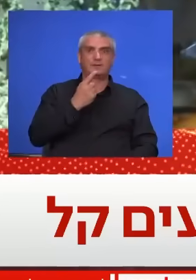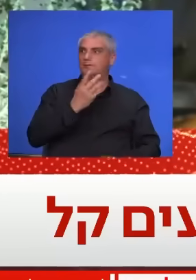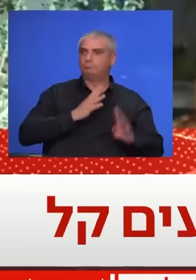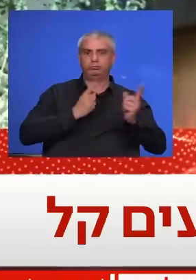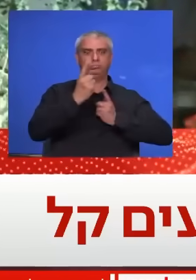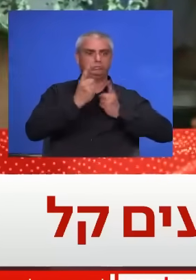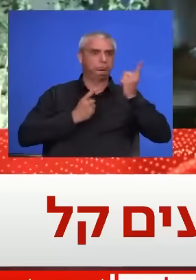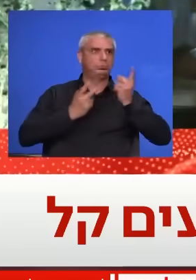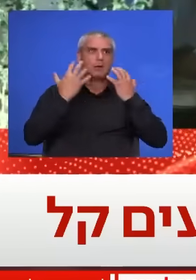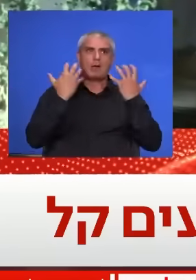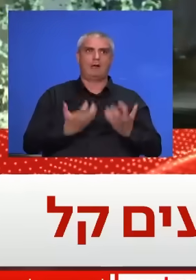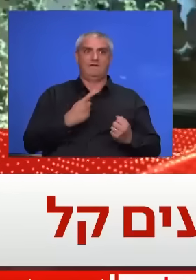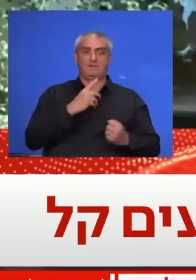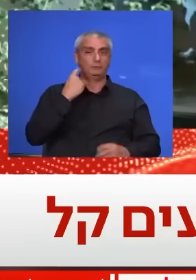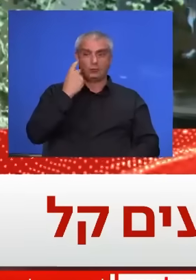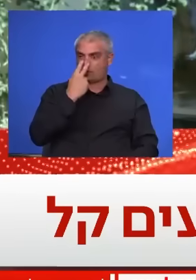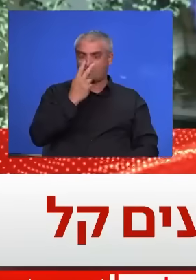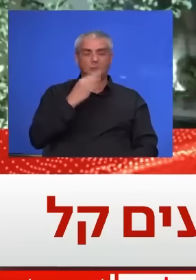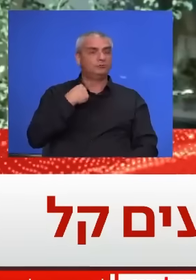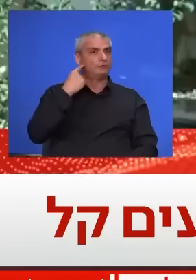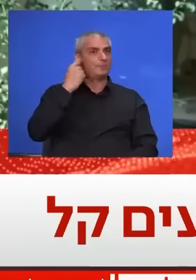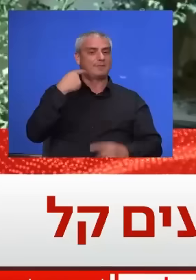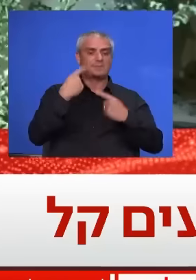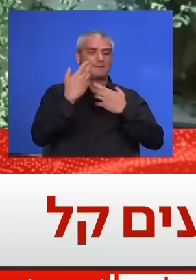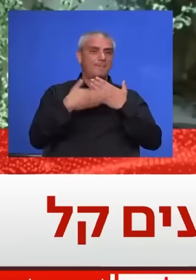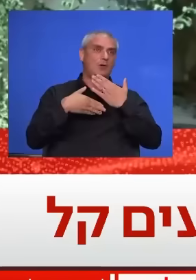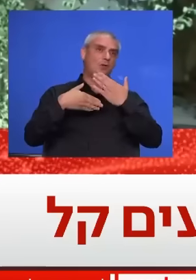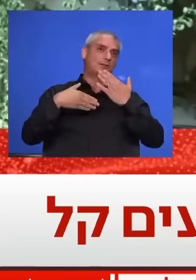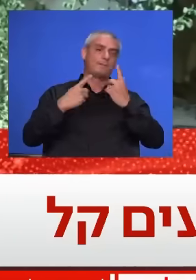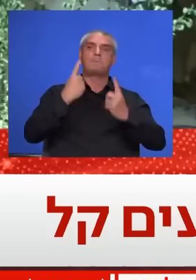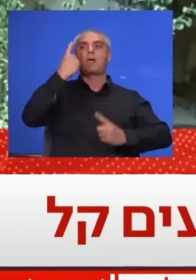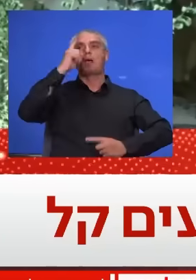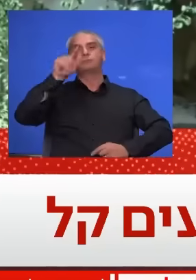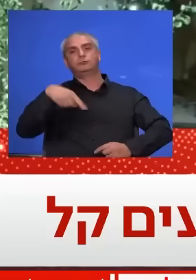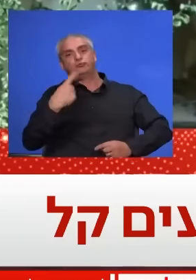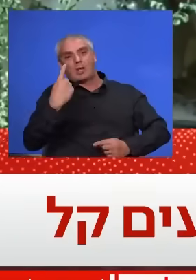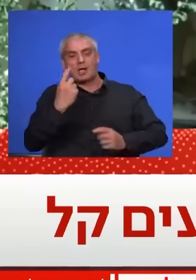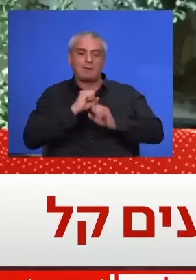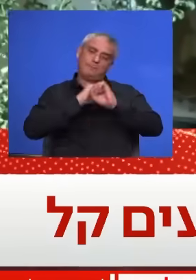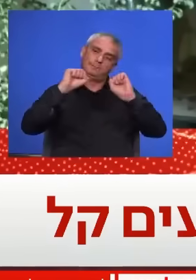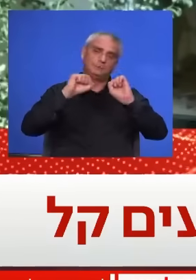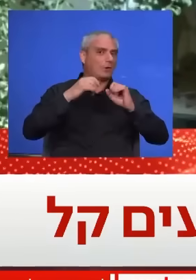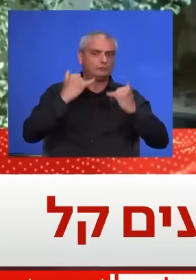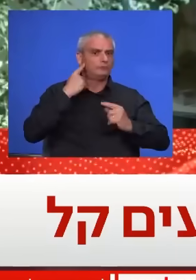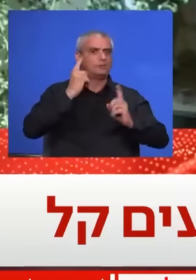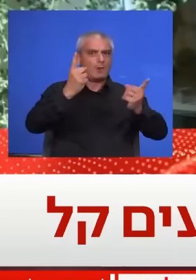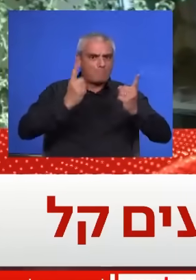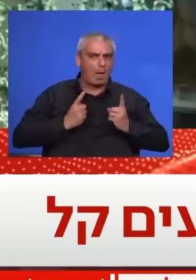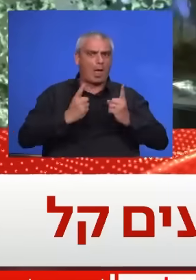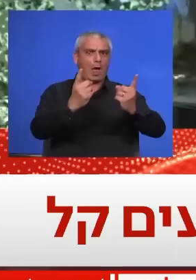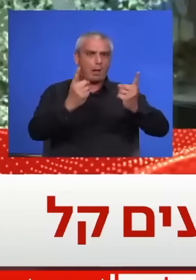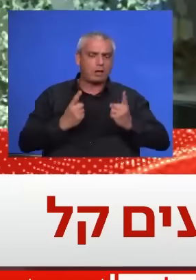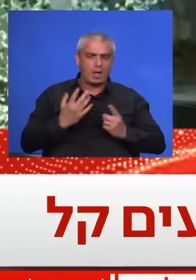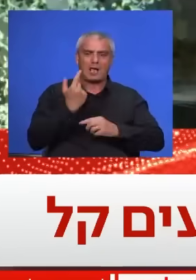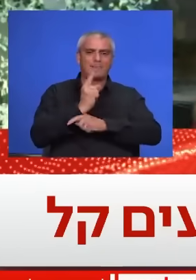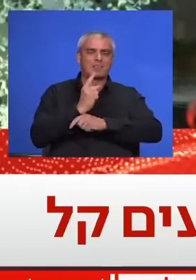את הארטילריה היינו שומעים בימים האחרונים, אתה יודע, פעם בשעה איזה פיצוץ כזה, אז עכשיו אנחנו שומעים ממש כל כמה דקות פיצוץ